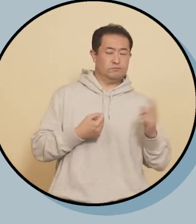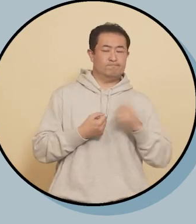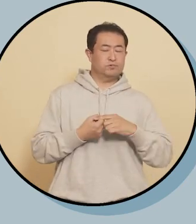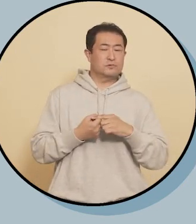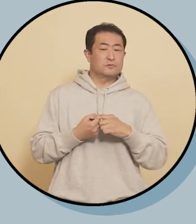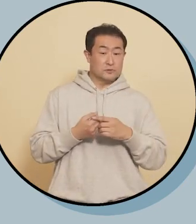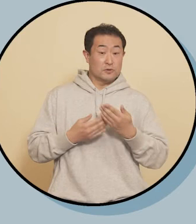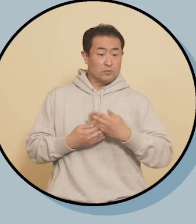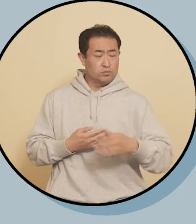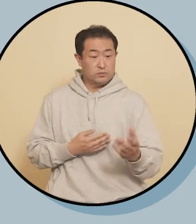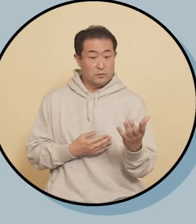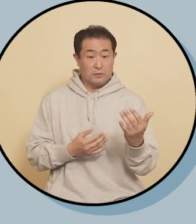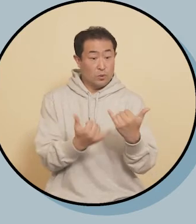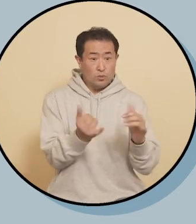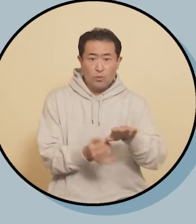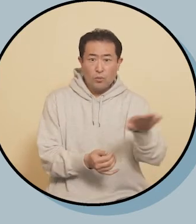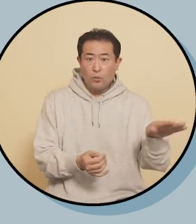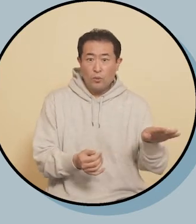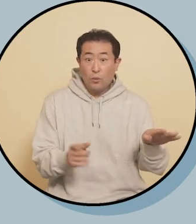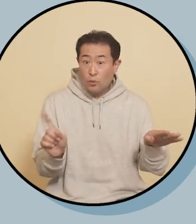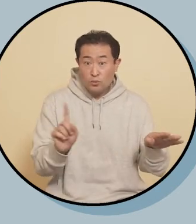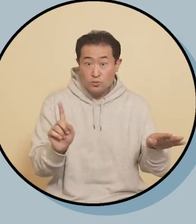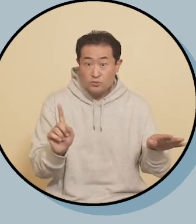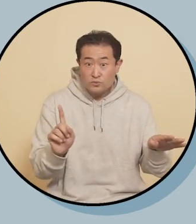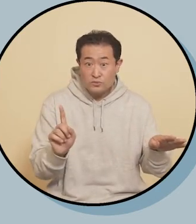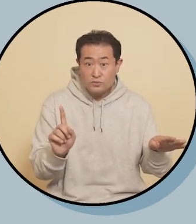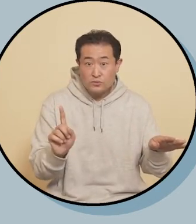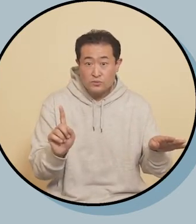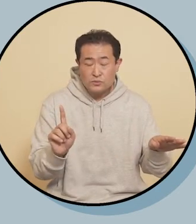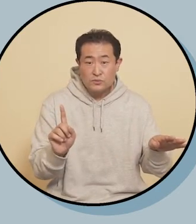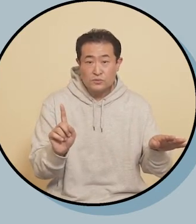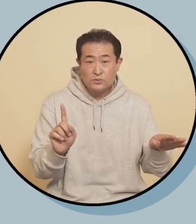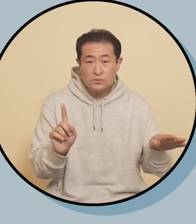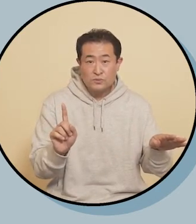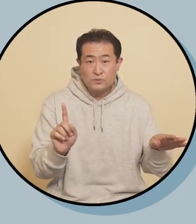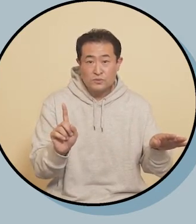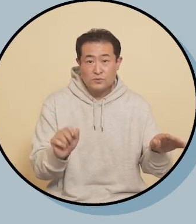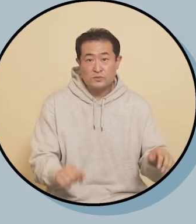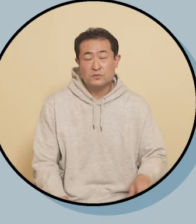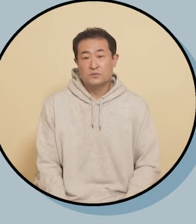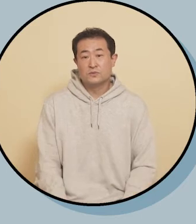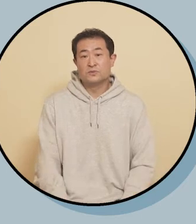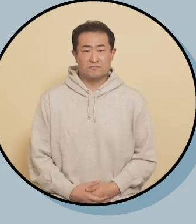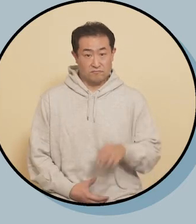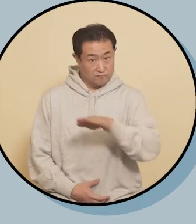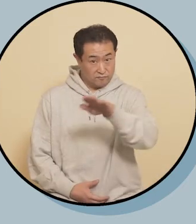話にするとそこで溢れをしてしまう人がいるようなそうですねうんそうだと思います